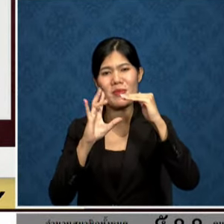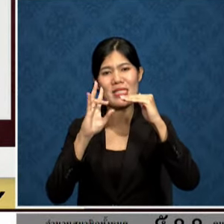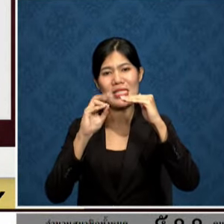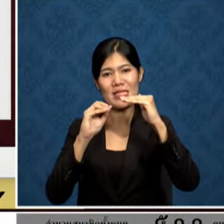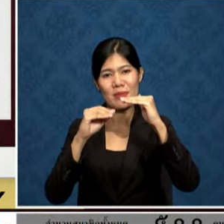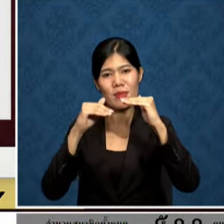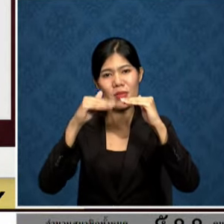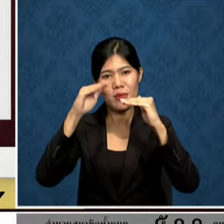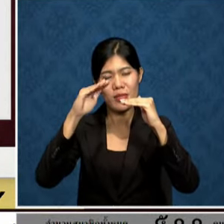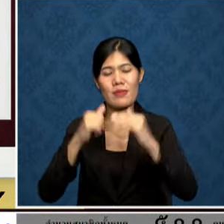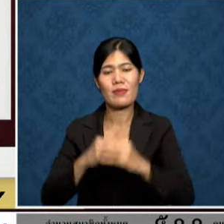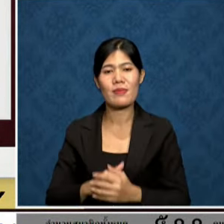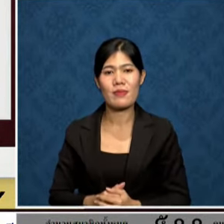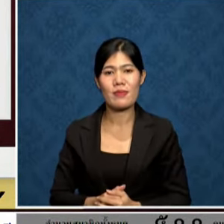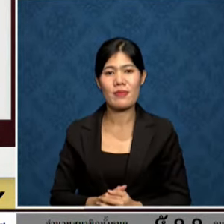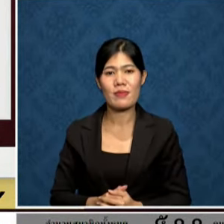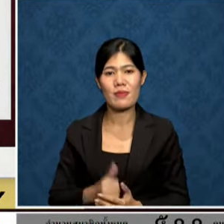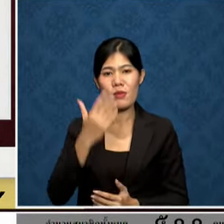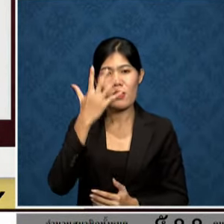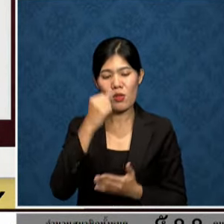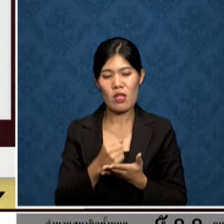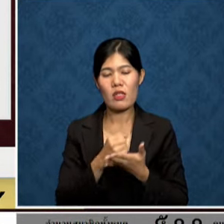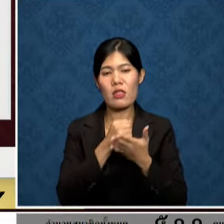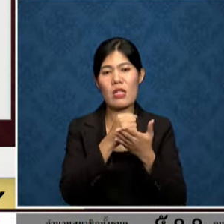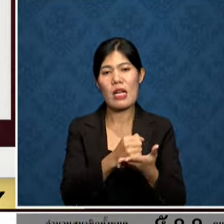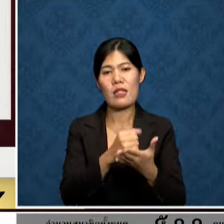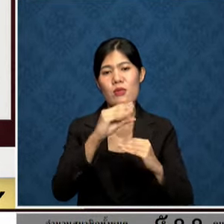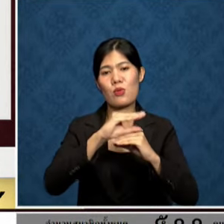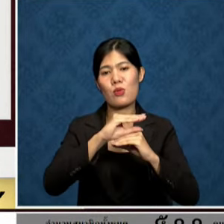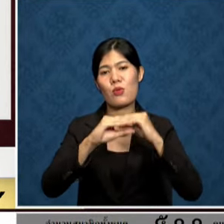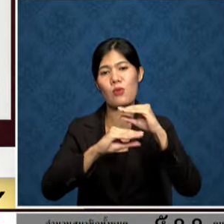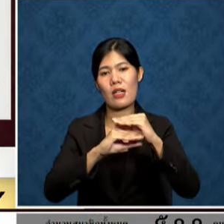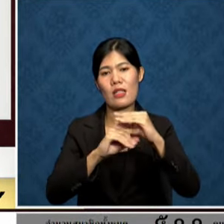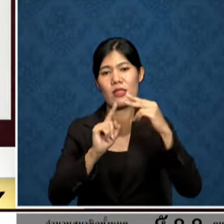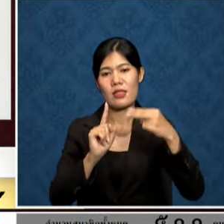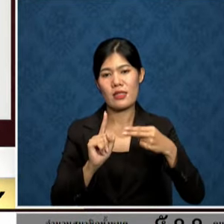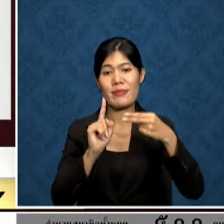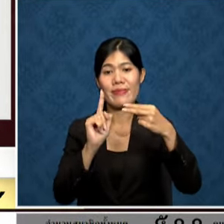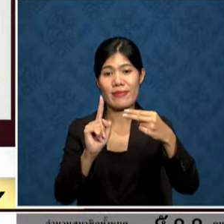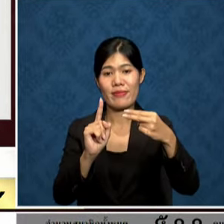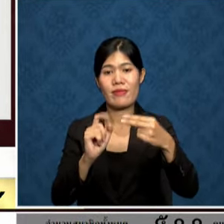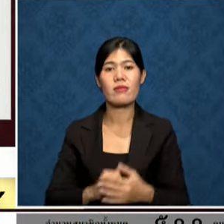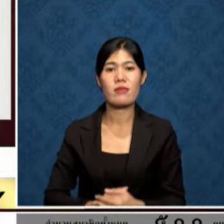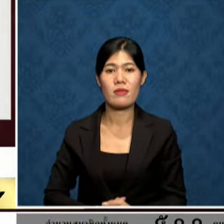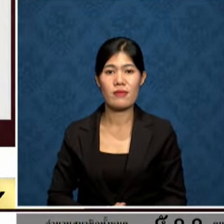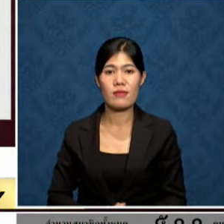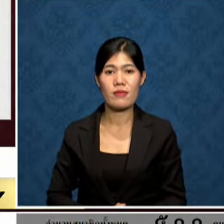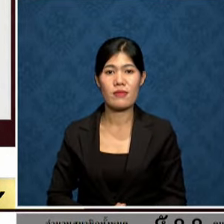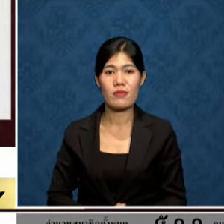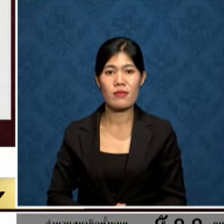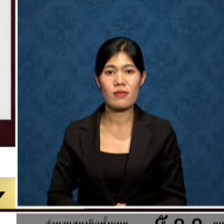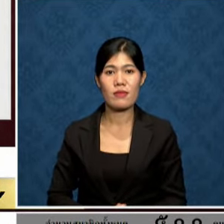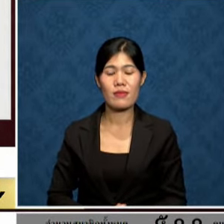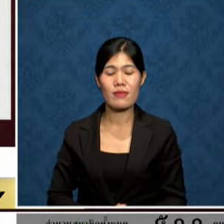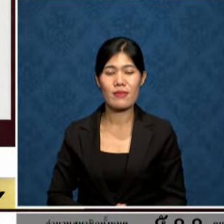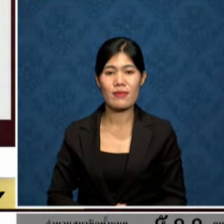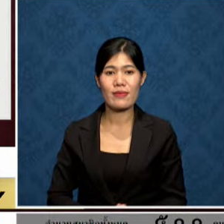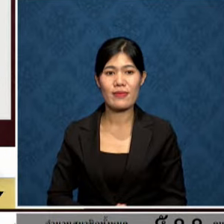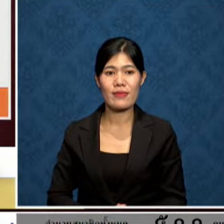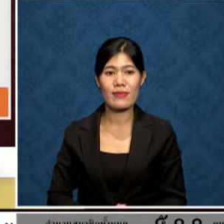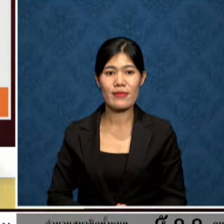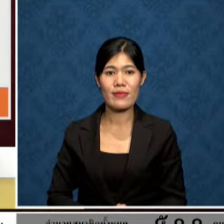คะเพราะว่าอะไรคะเพียงเพื่อโครงการโครงการเดียวค่ะนั่นก็คือ Digital walletค่ะตัวสุดท้าย